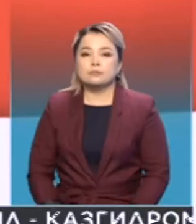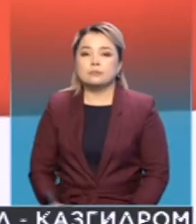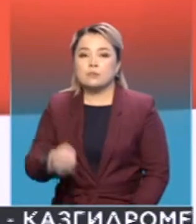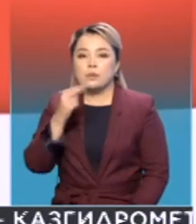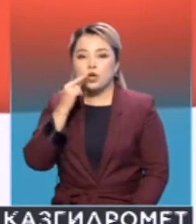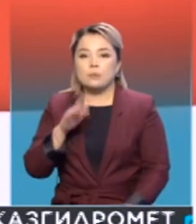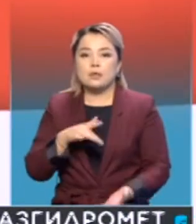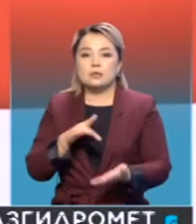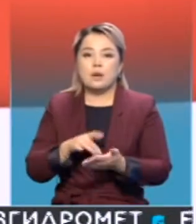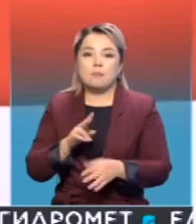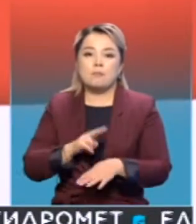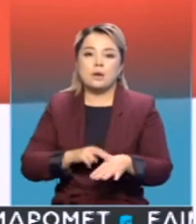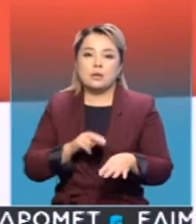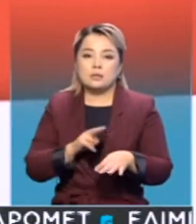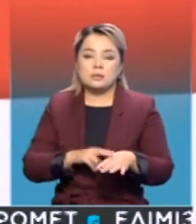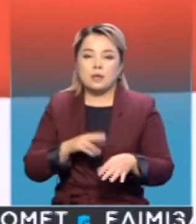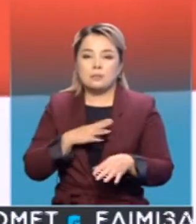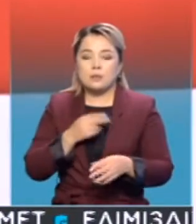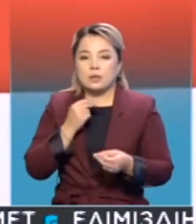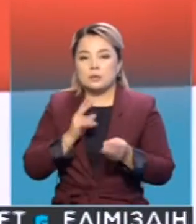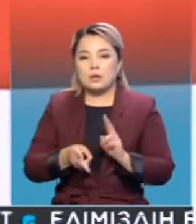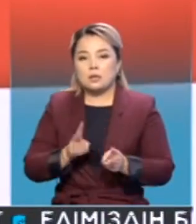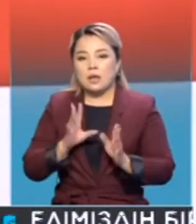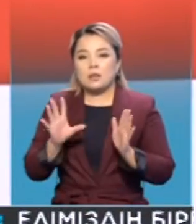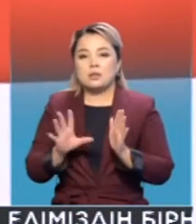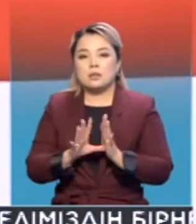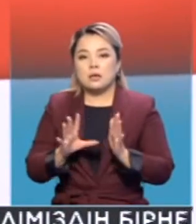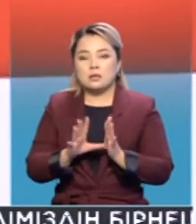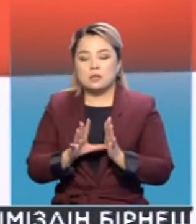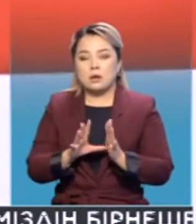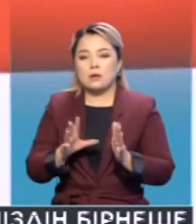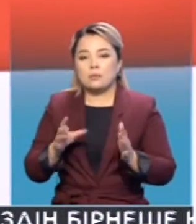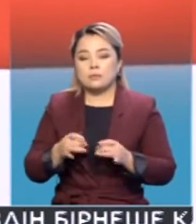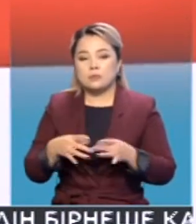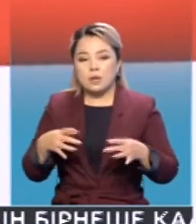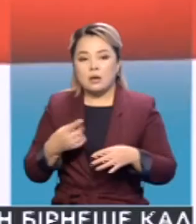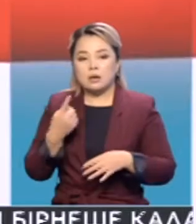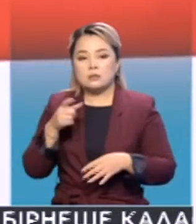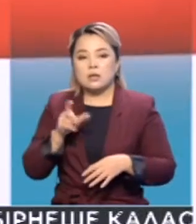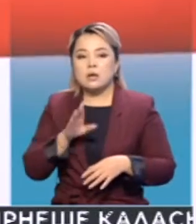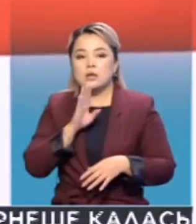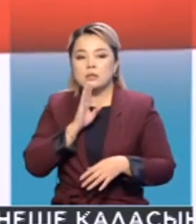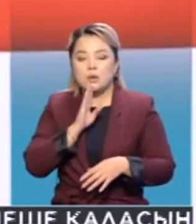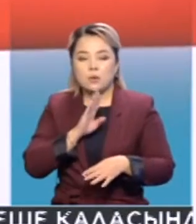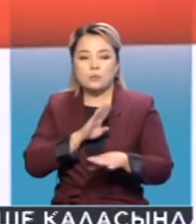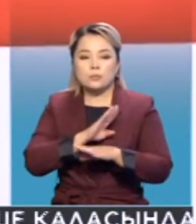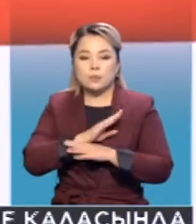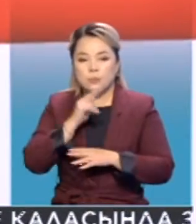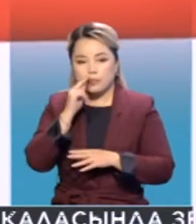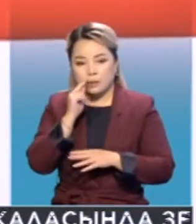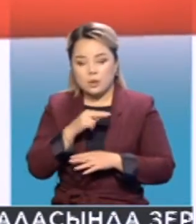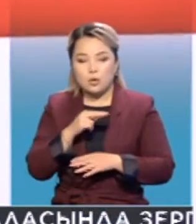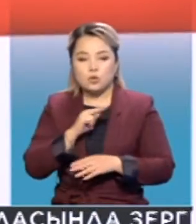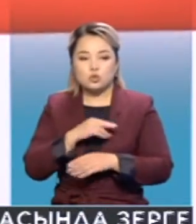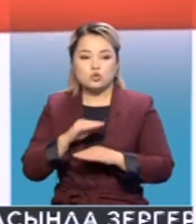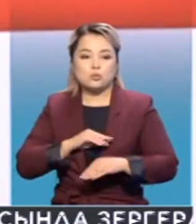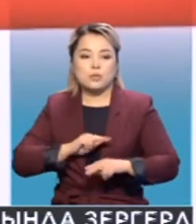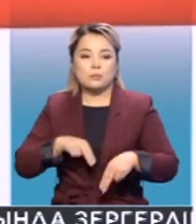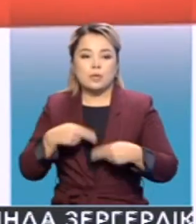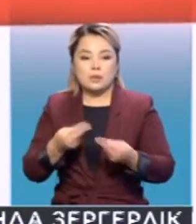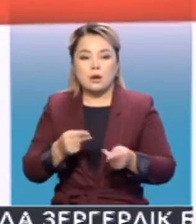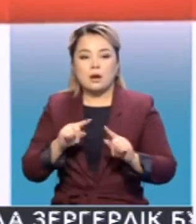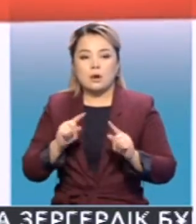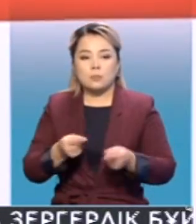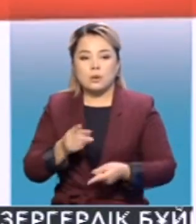Ал Шымкент қаласының полицейлері пиццерияда электр тоғы соғып, қайтыс болған жас өспірім қыздың өліміне күдікті ретінде жұмыс берушіні